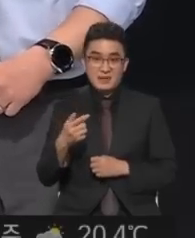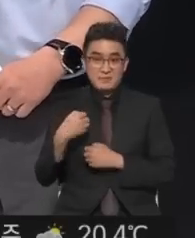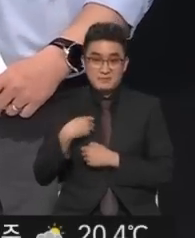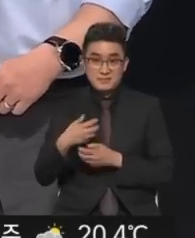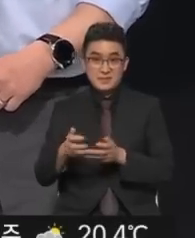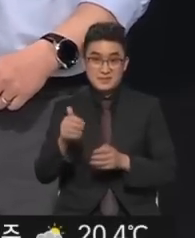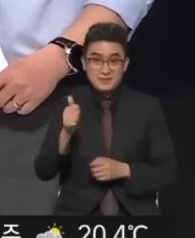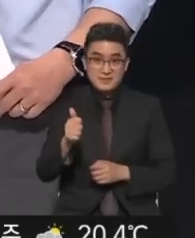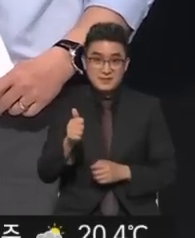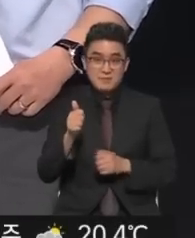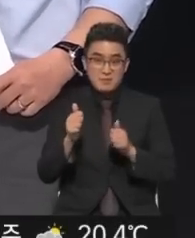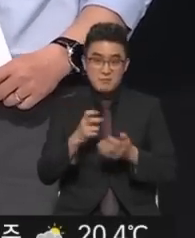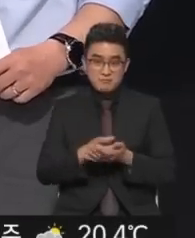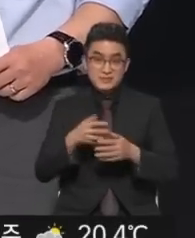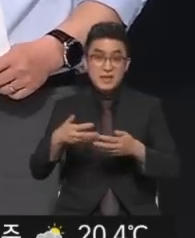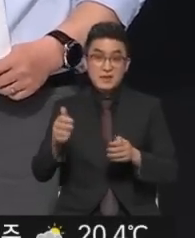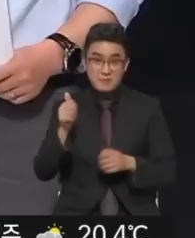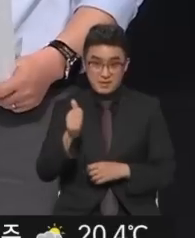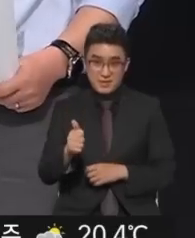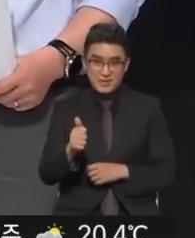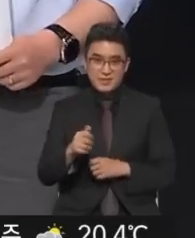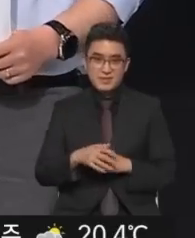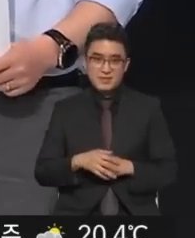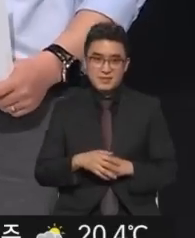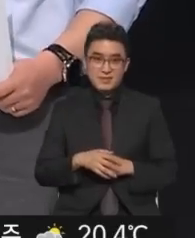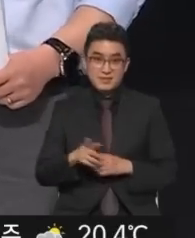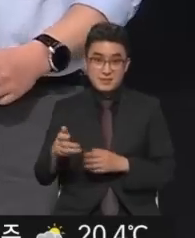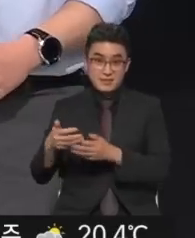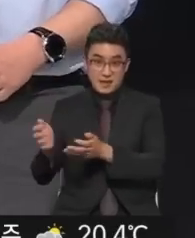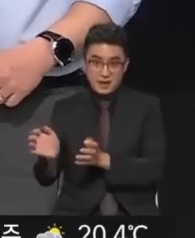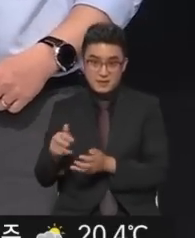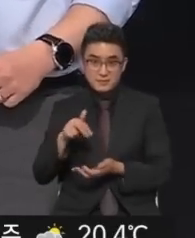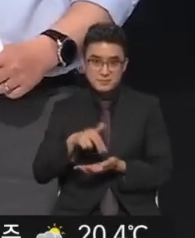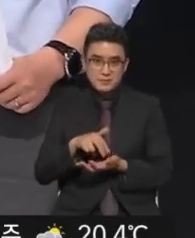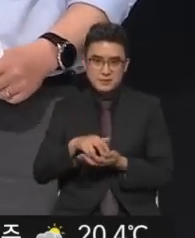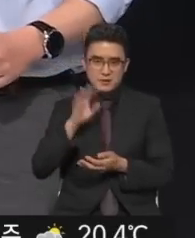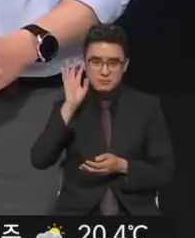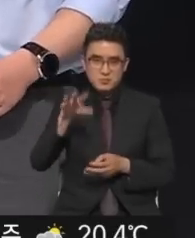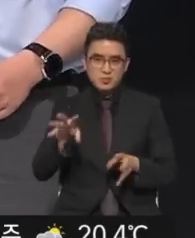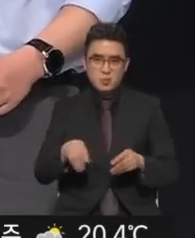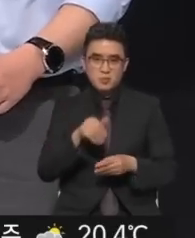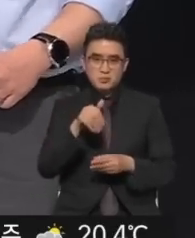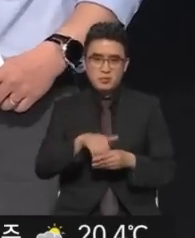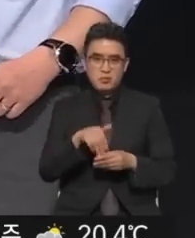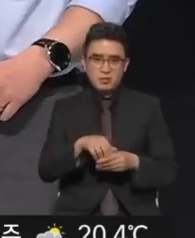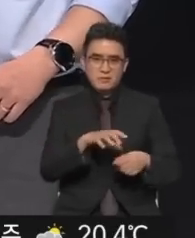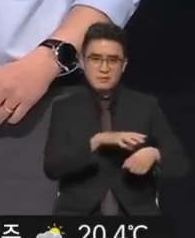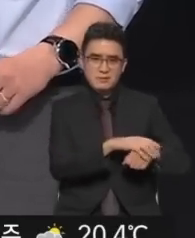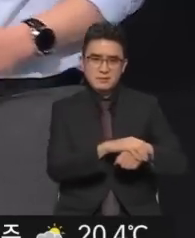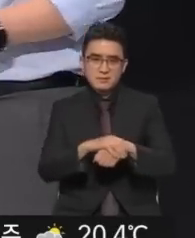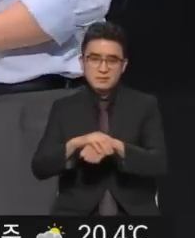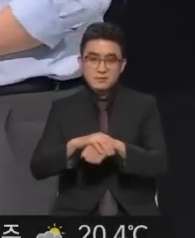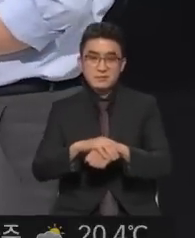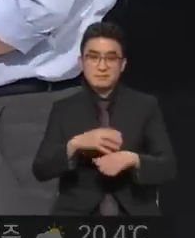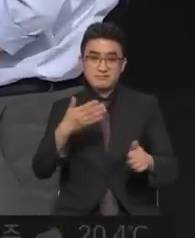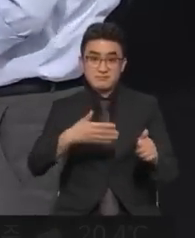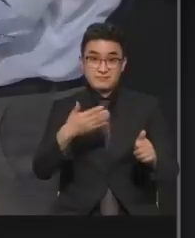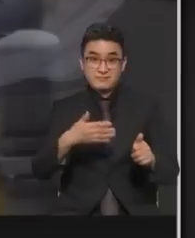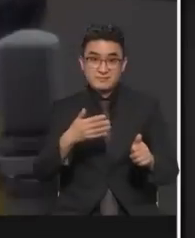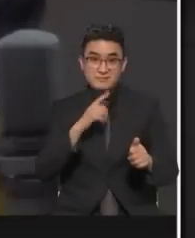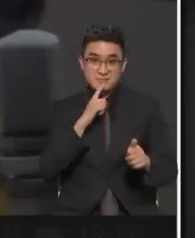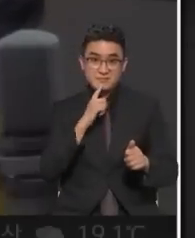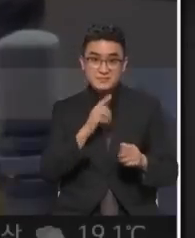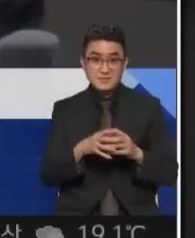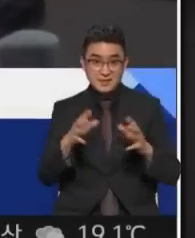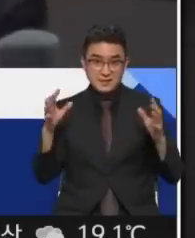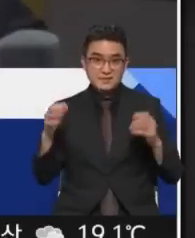장관입니다. 당내에선 총선을 이끌어달라 추앙의 목소리가 여기저기서 터져나왔는데요. 뭐